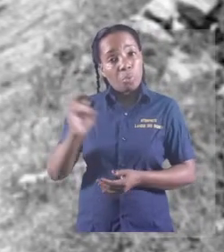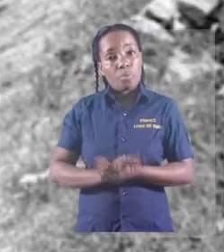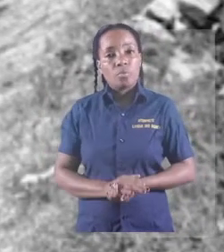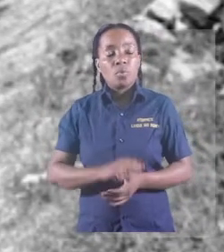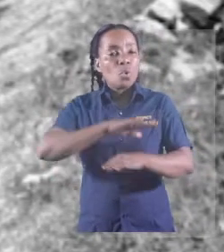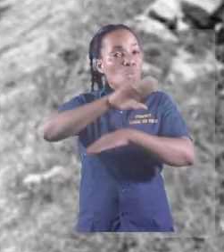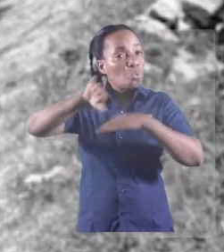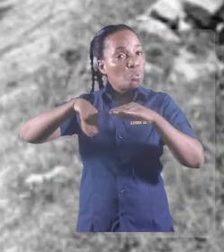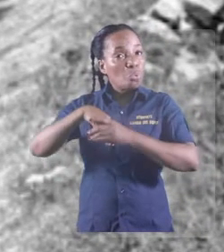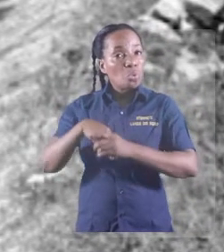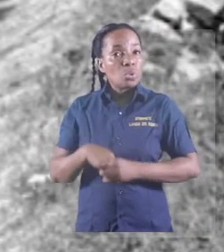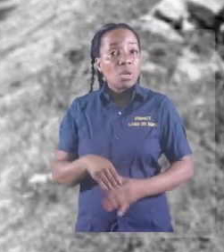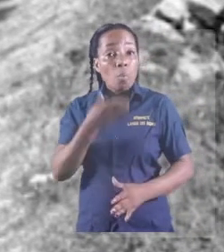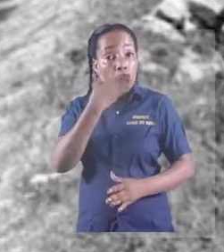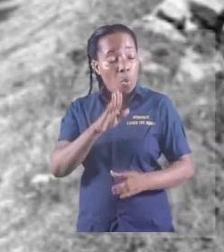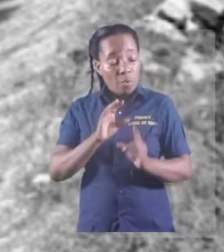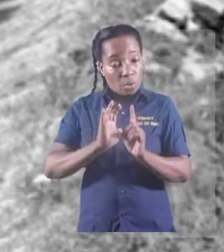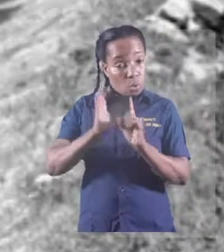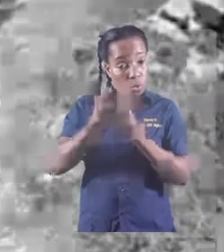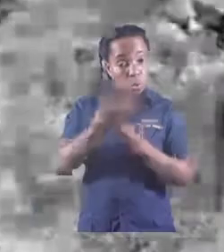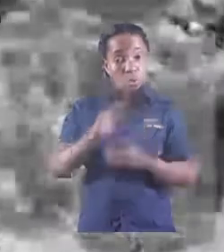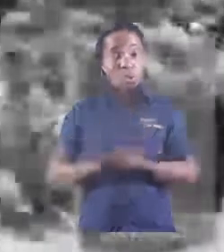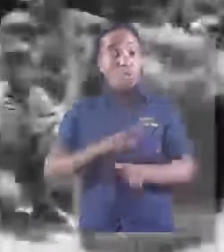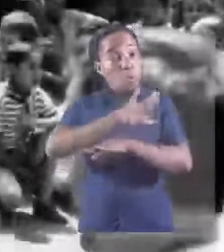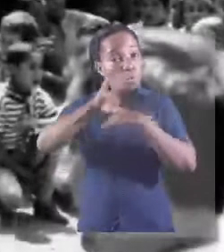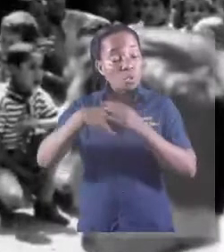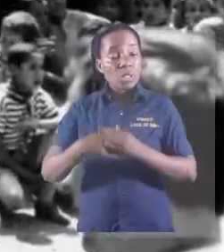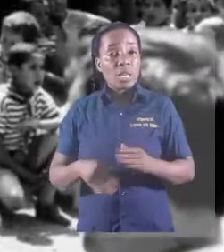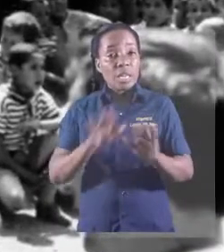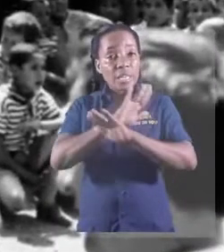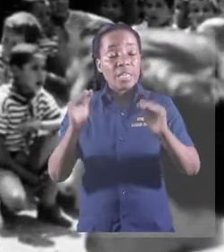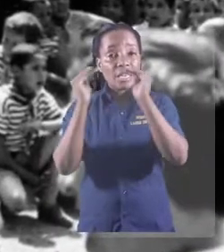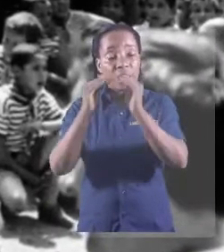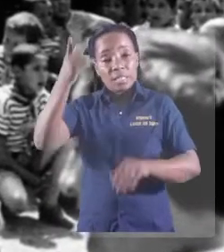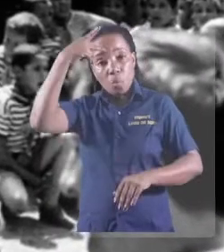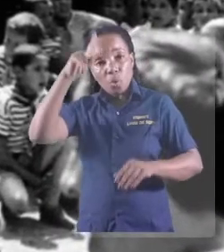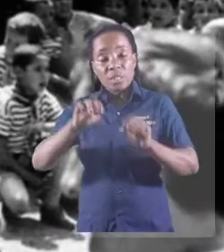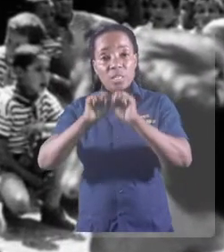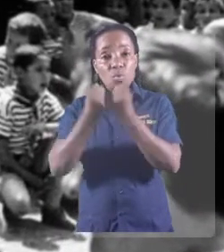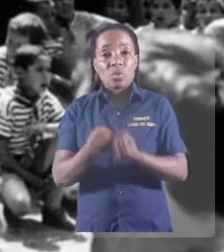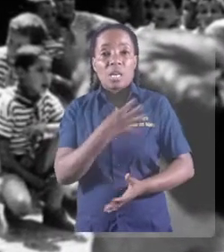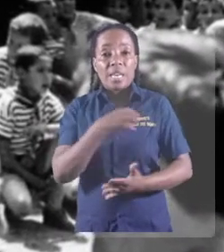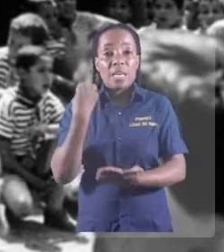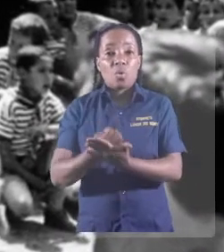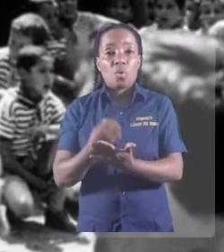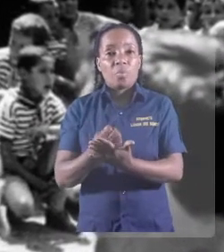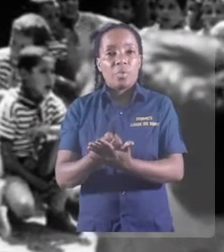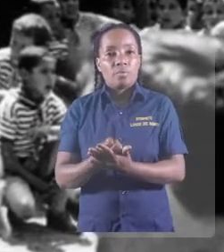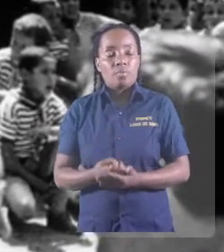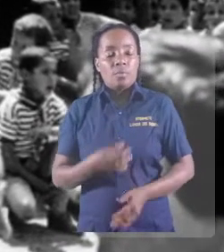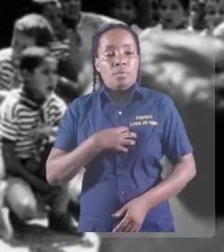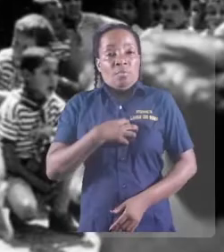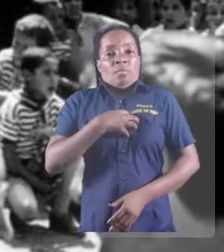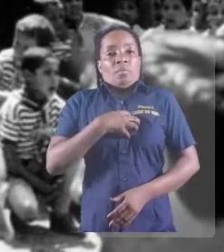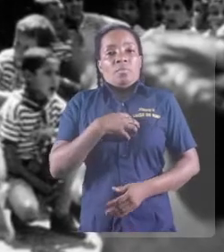disparités politiques, sociales et économiques éveillent une conscience nationale